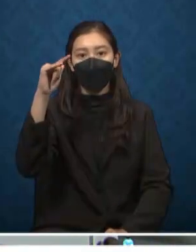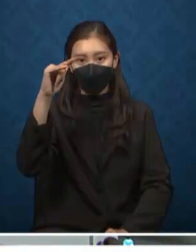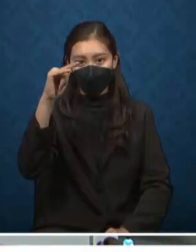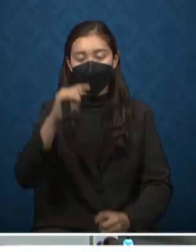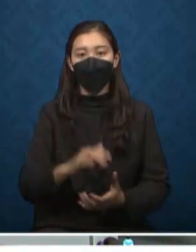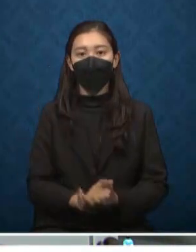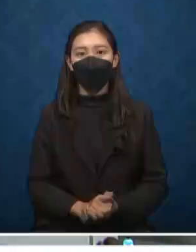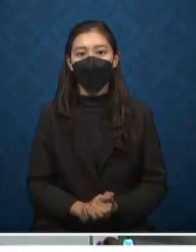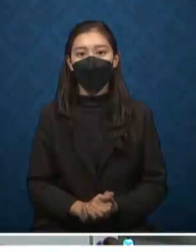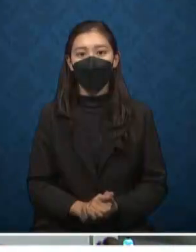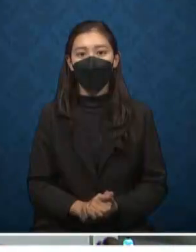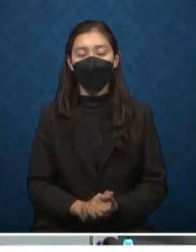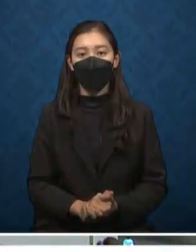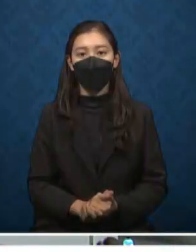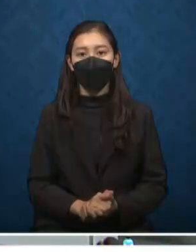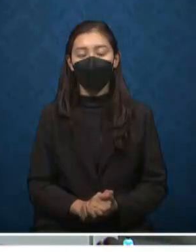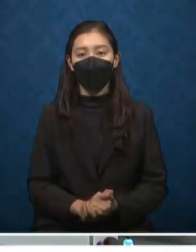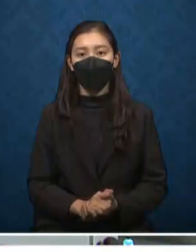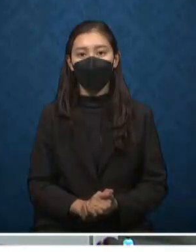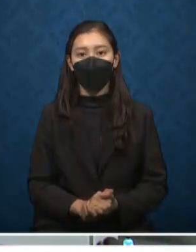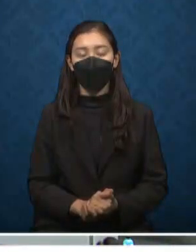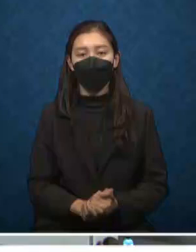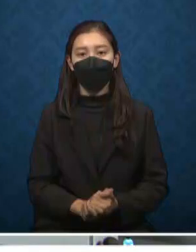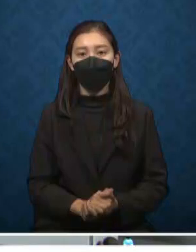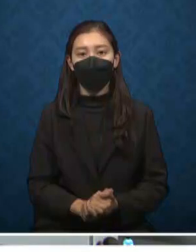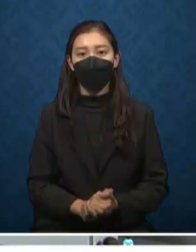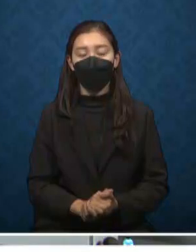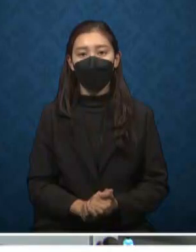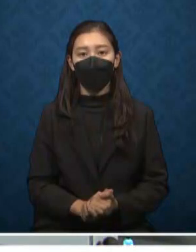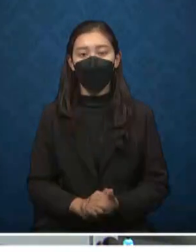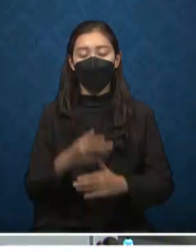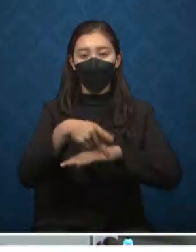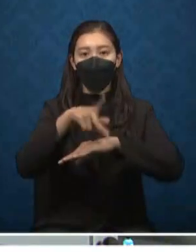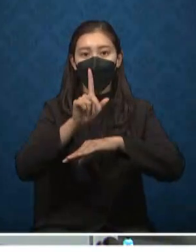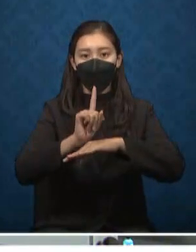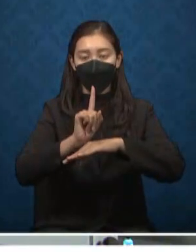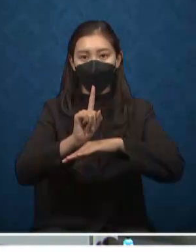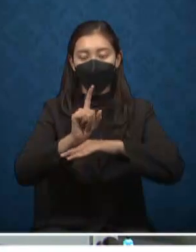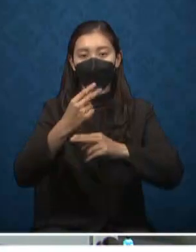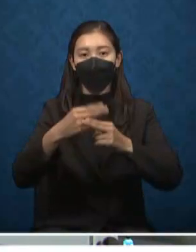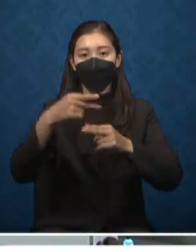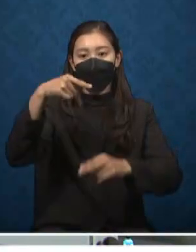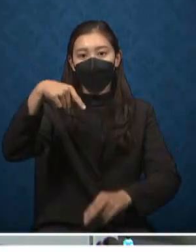การพรเพชรวิชิตชลชัยประธานวุฒิสภา